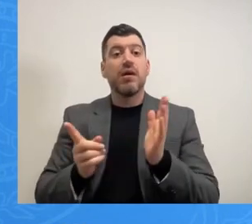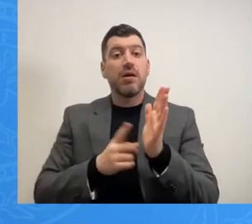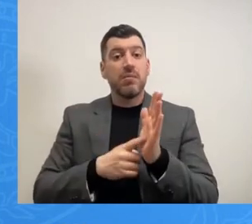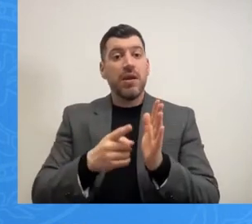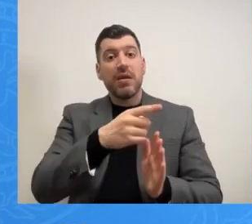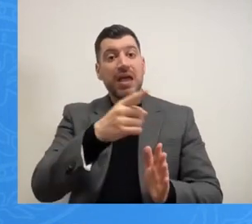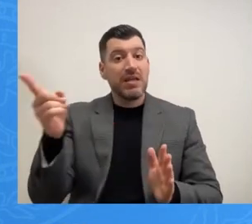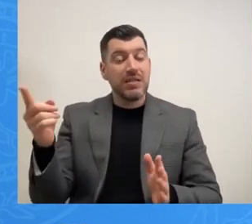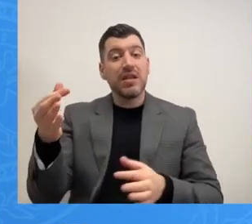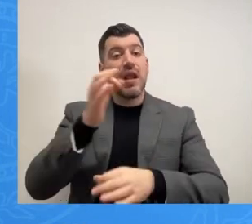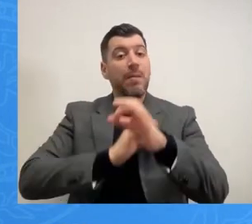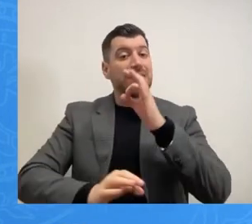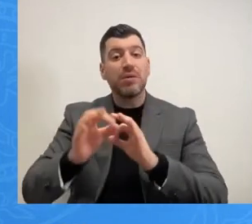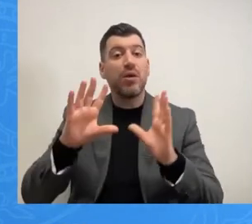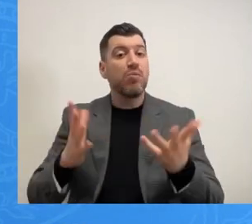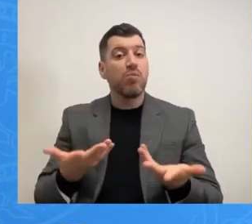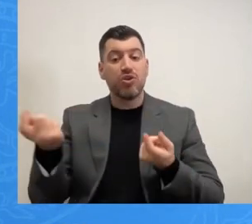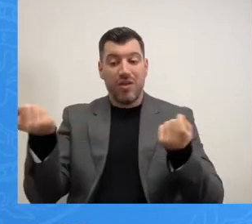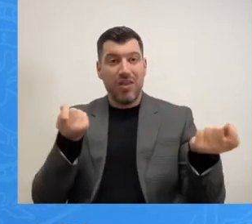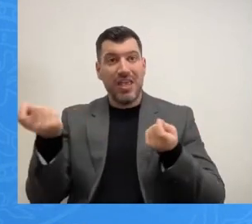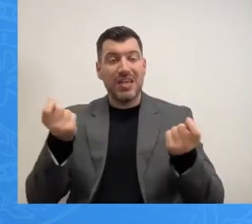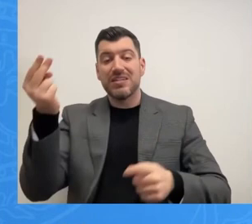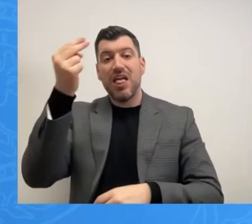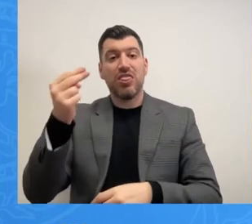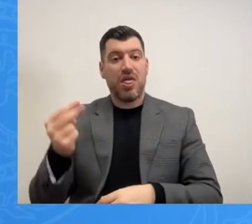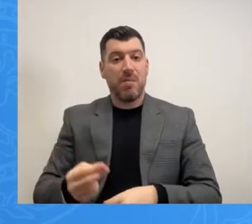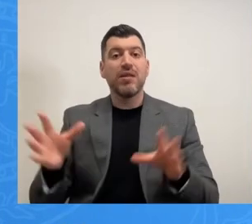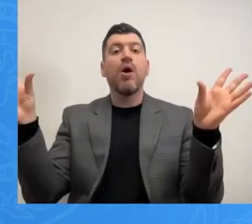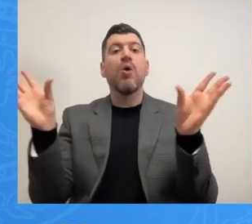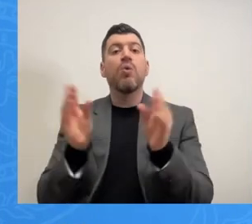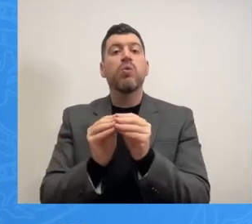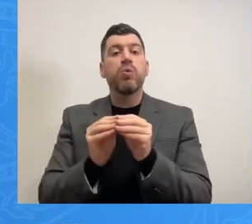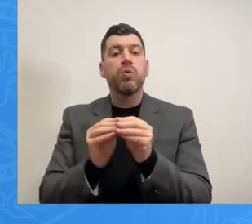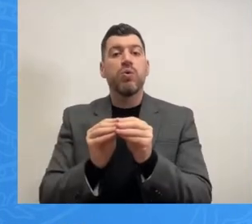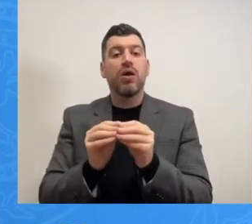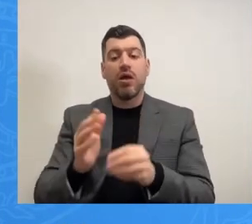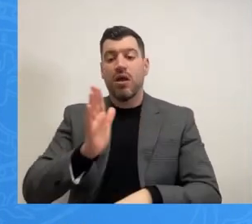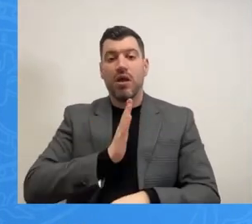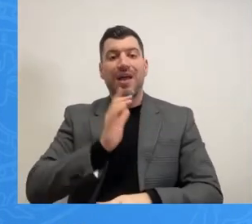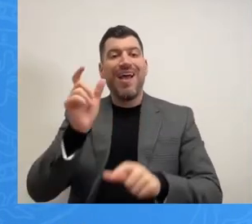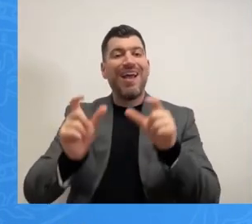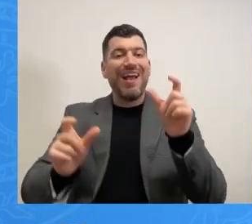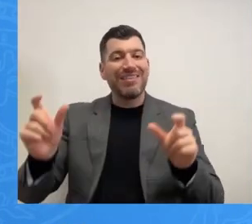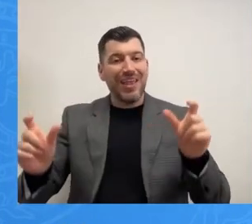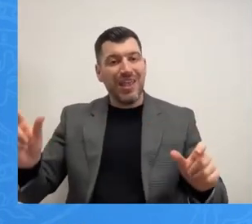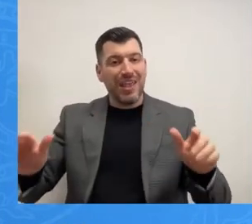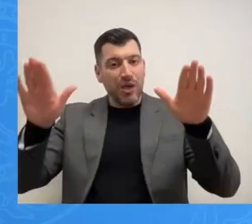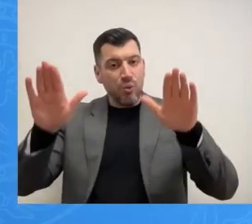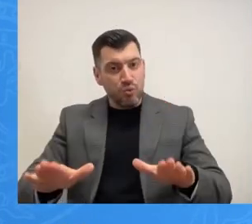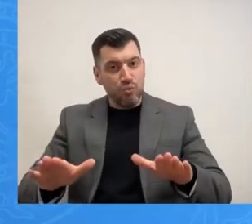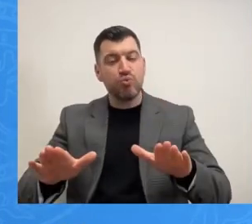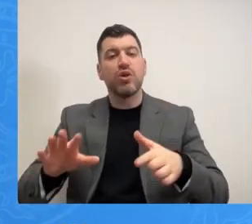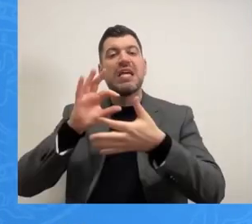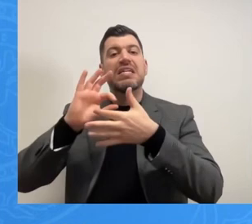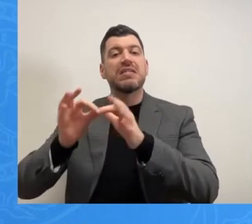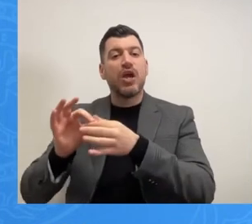τώρα δεν έχουμε καλή εμπειρία, πώς θα χειρίζεστε ζητήματα που αφορούν κατοίκους, συλλόγους που απευθύνονται στο Δημοτικό Συμβούλιο